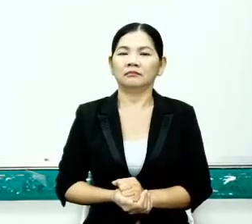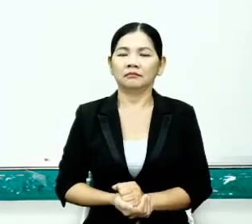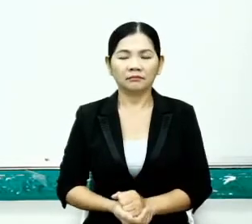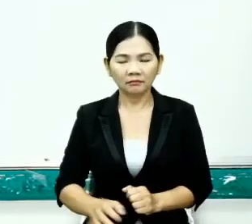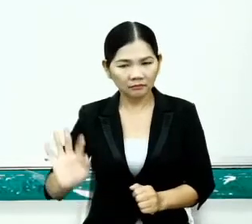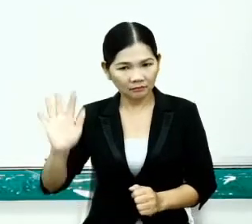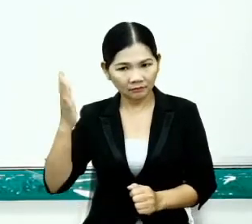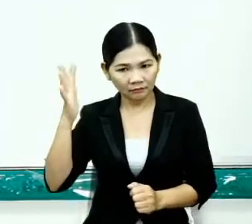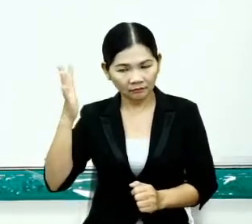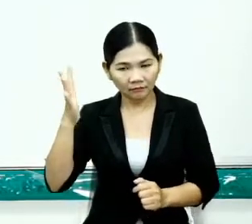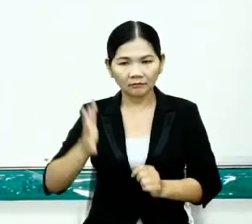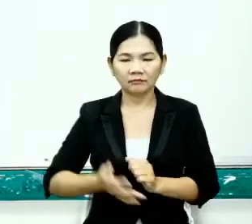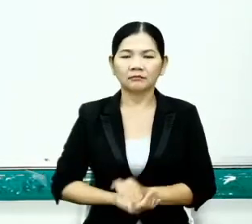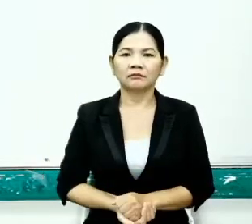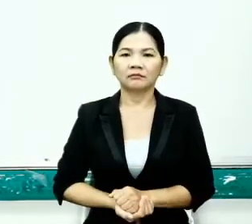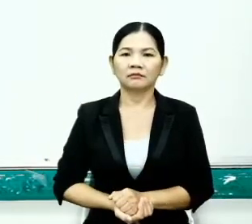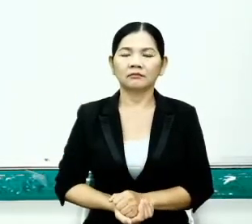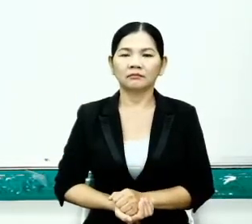ខៃ